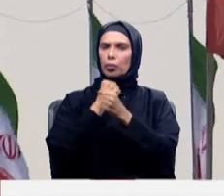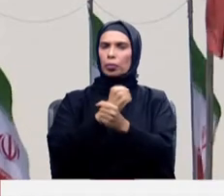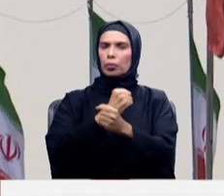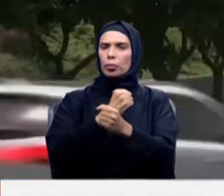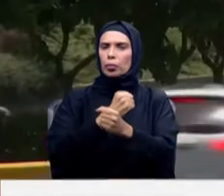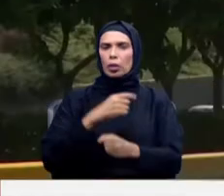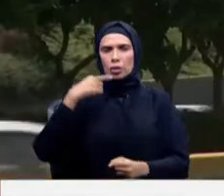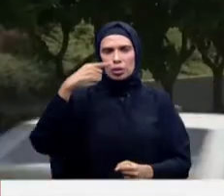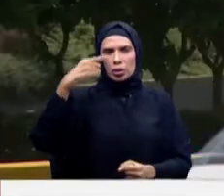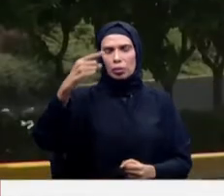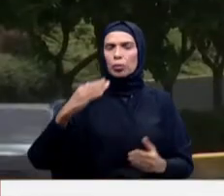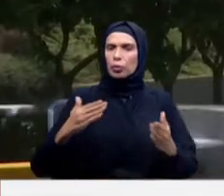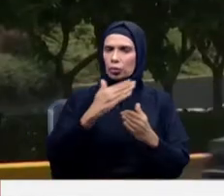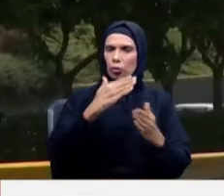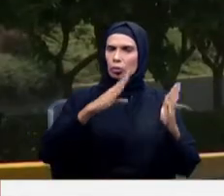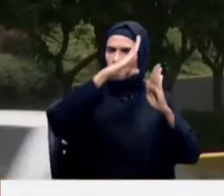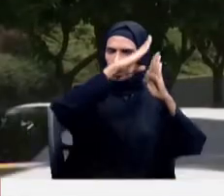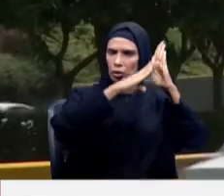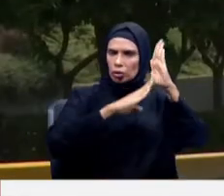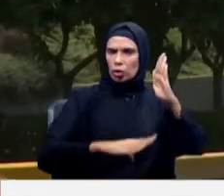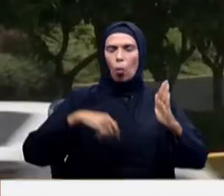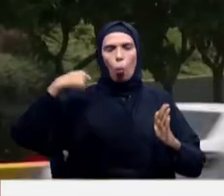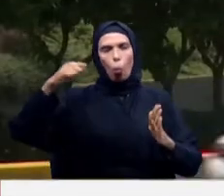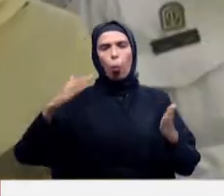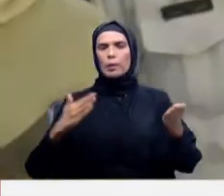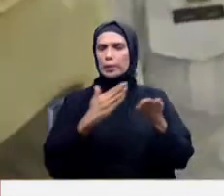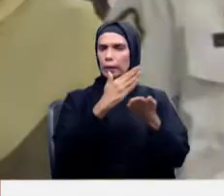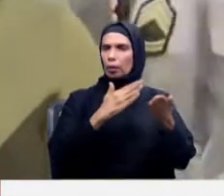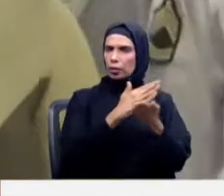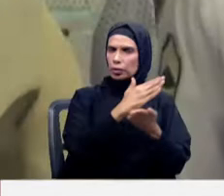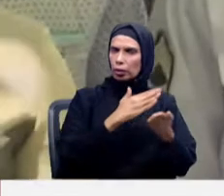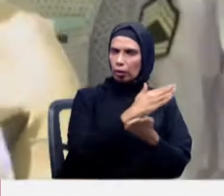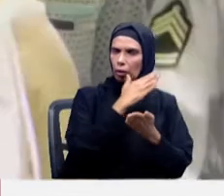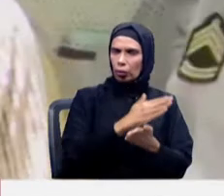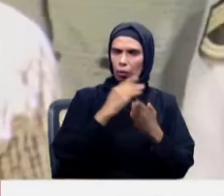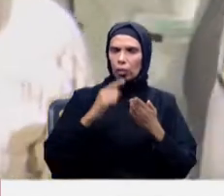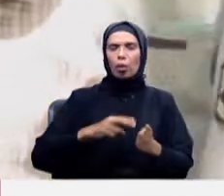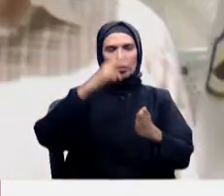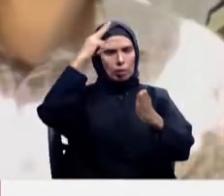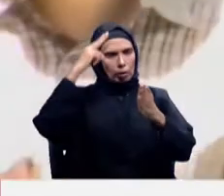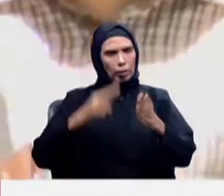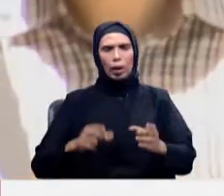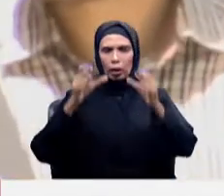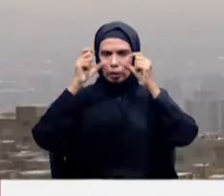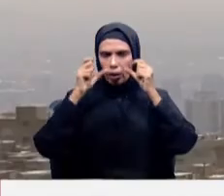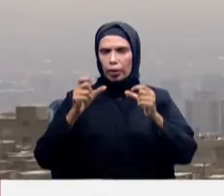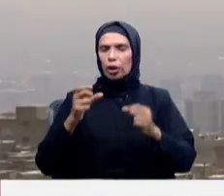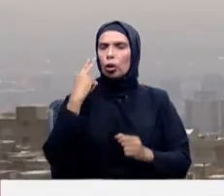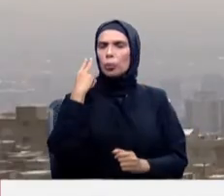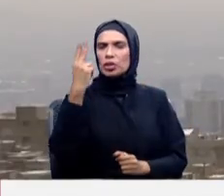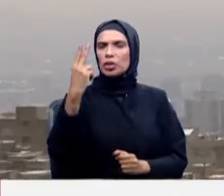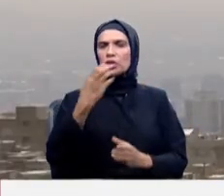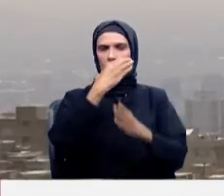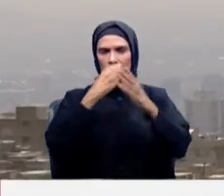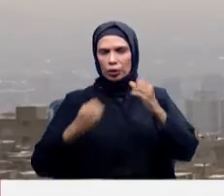متحدثة باسم الخارجية في بيان إن وزير الخارجية جيرمي هانت اتخذ القرار بتحذير حاملي الجنسيتين